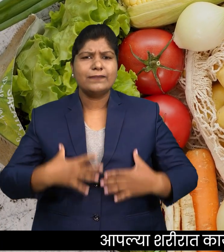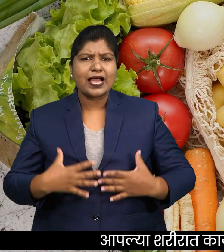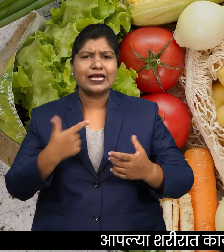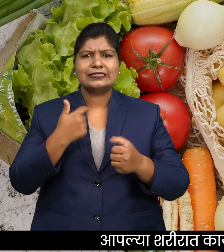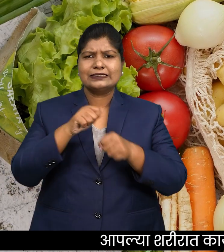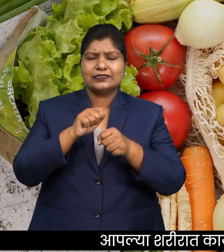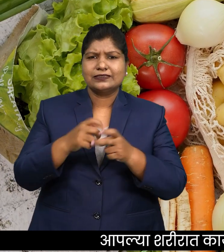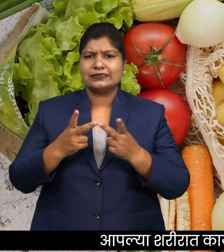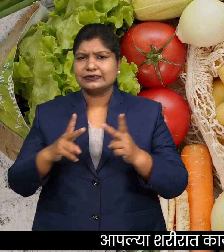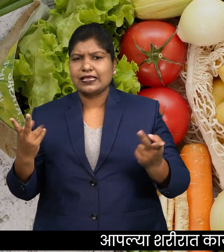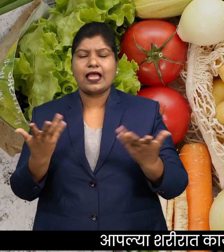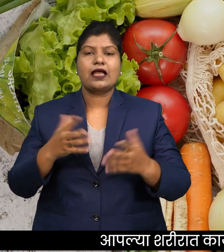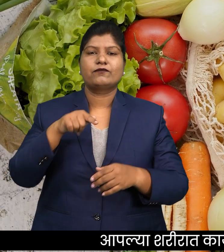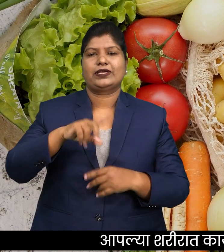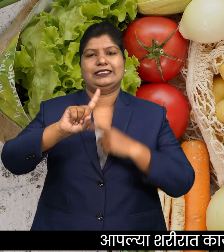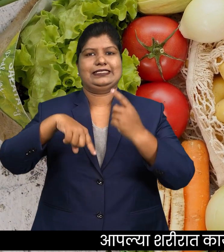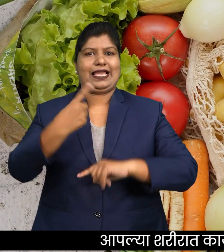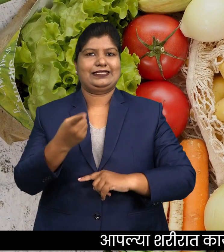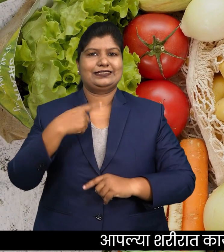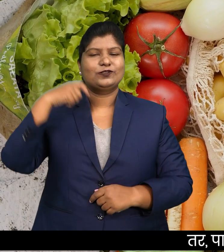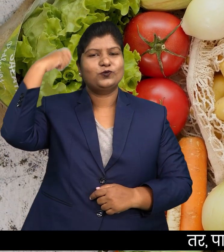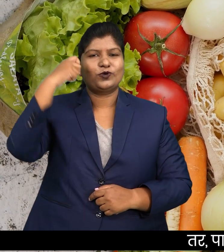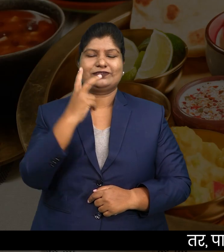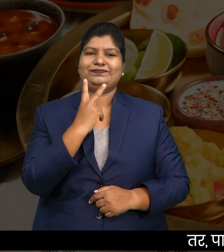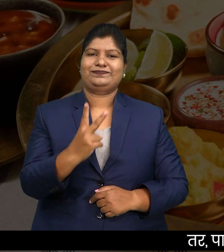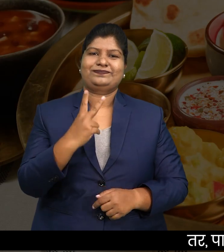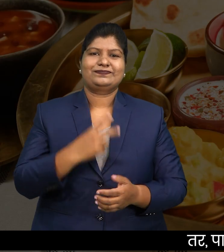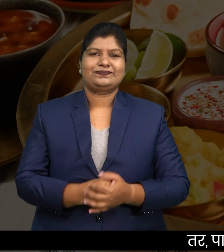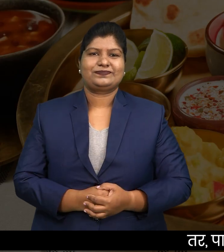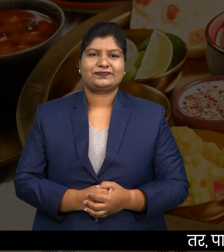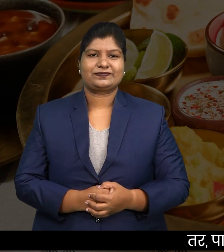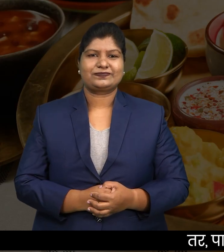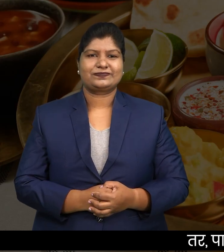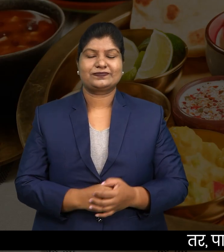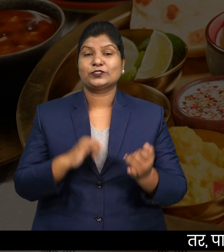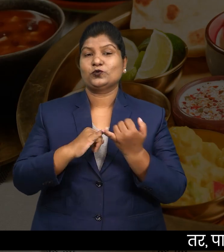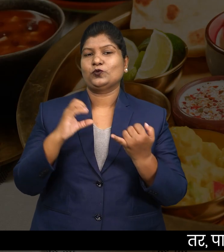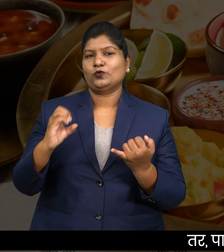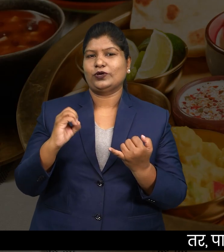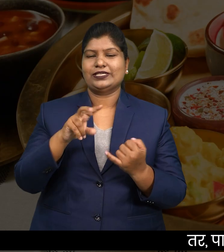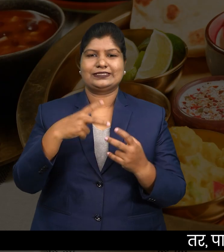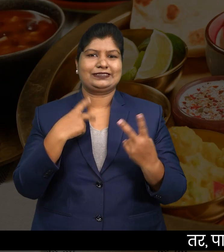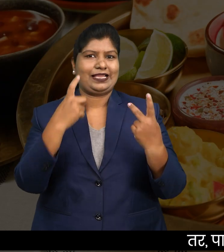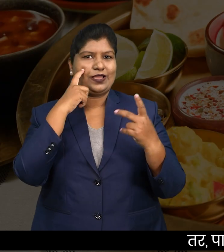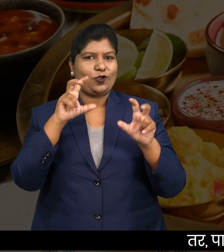काय भूमिका बजावतात याबद्दल जाणून घेऊया. तर पाहत रहा आणि संपर्कात रहा.